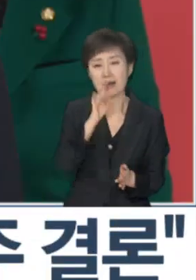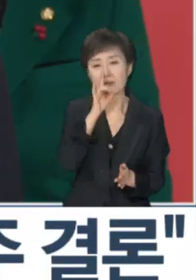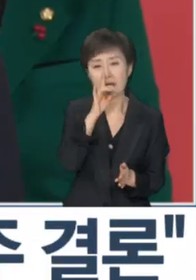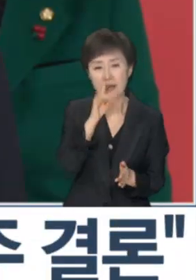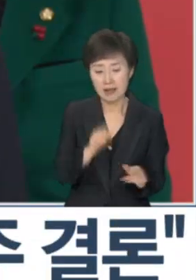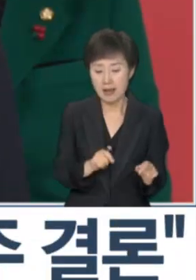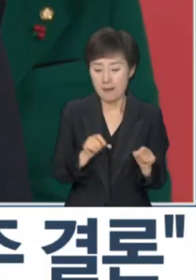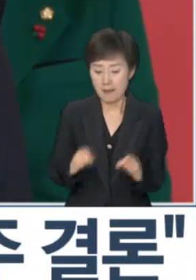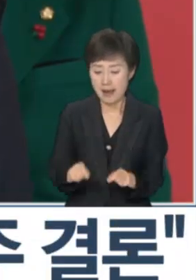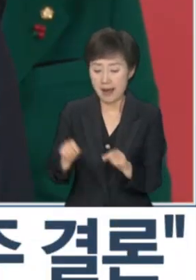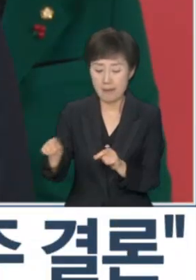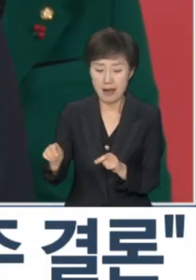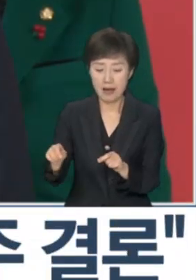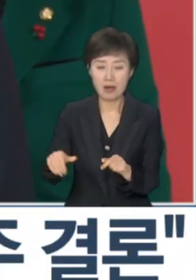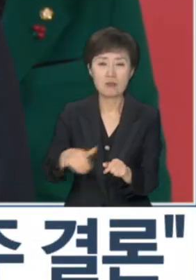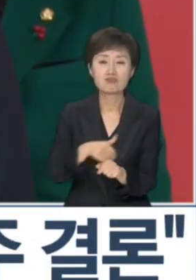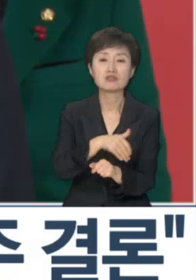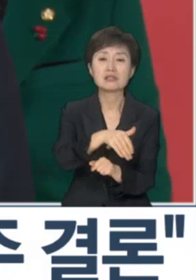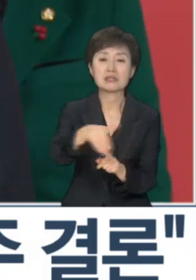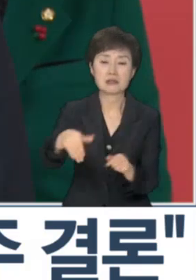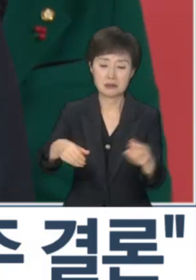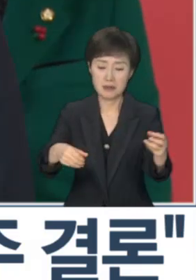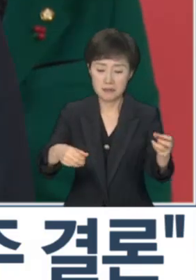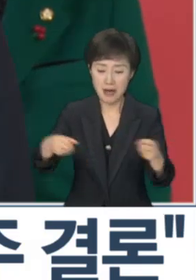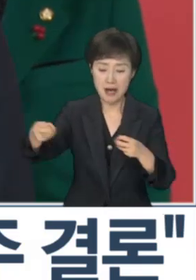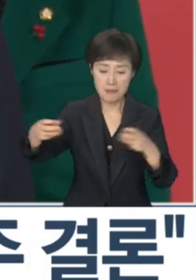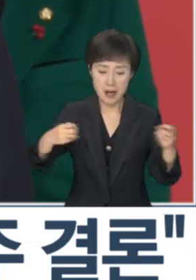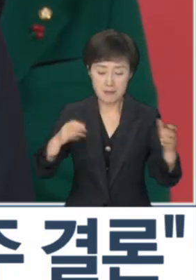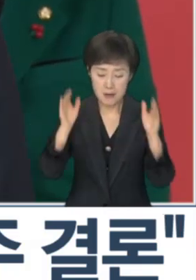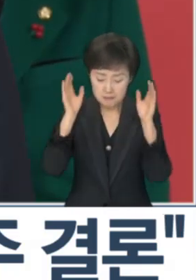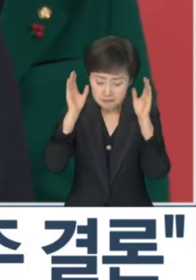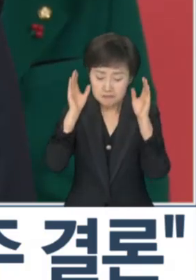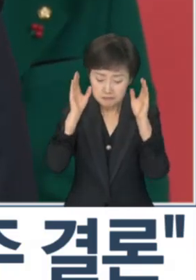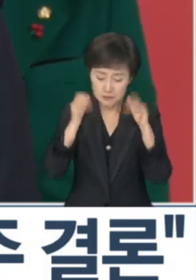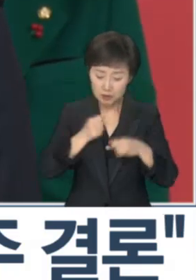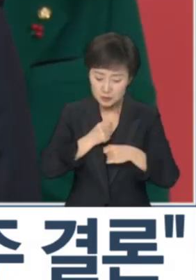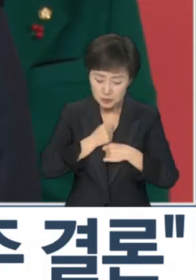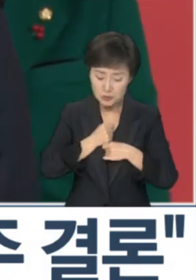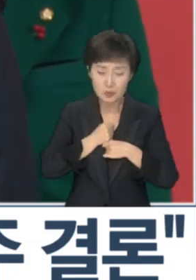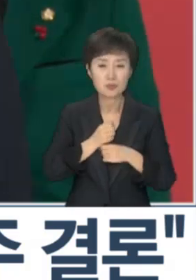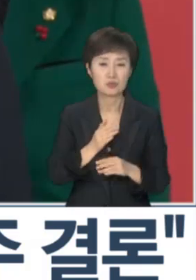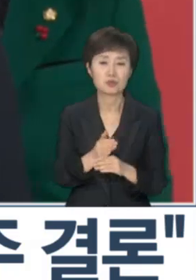들이면서 여러 가지 분위기로 몰아가는 그런 것들은 여러 가지